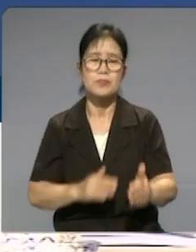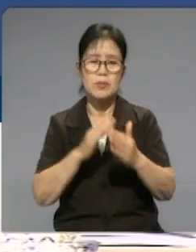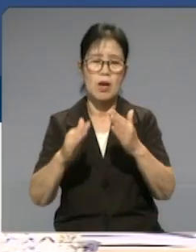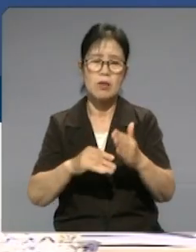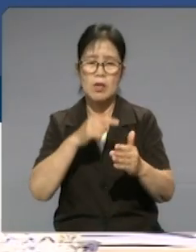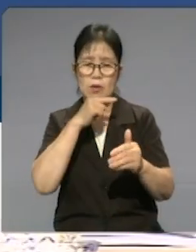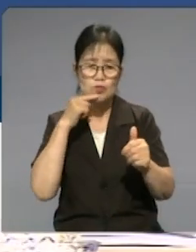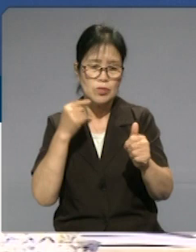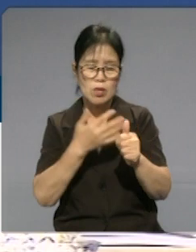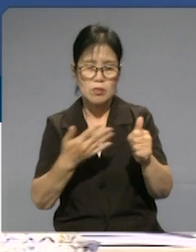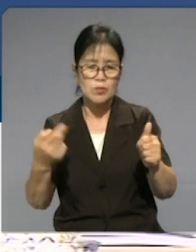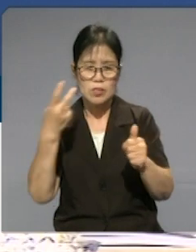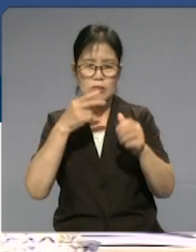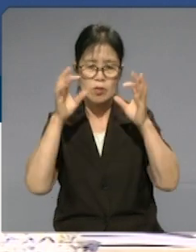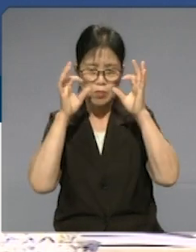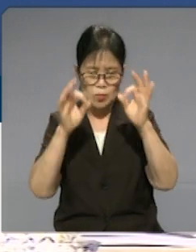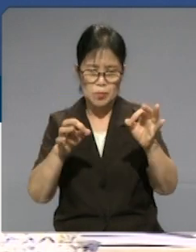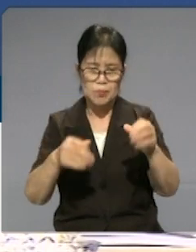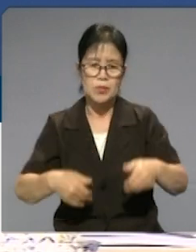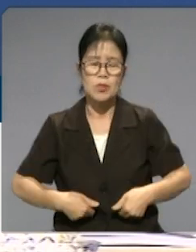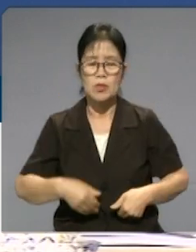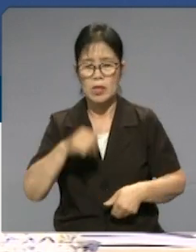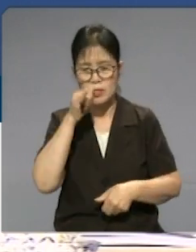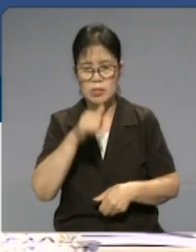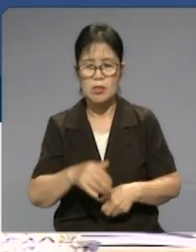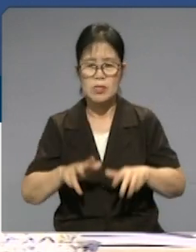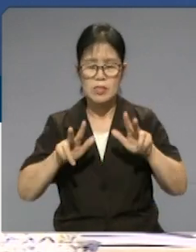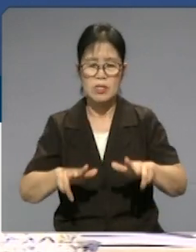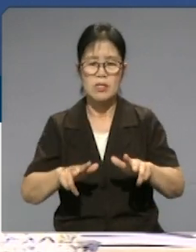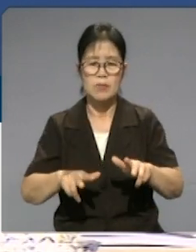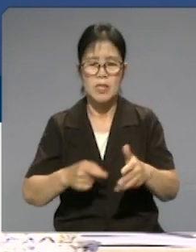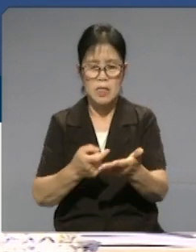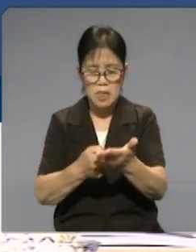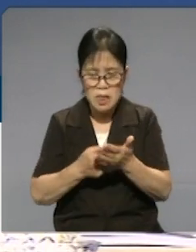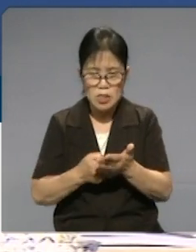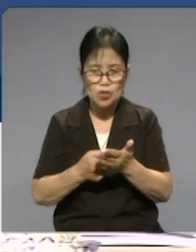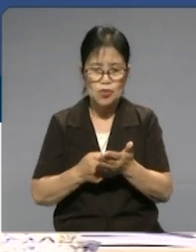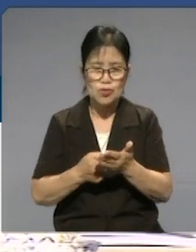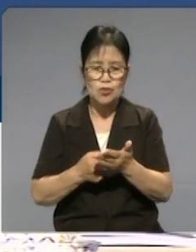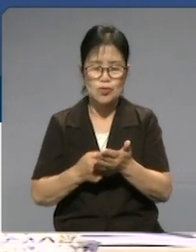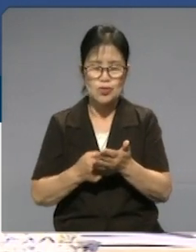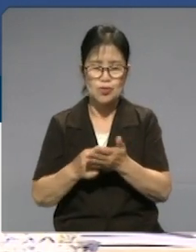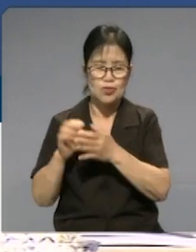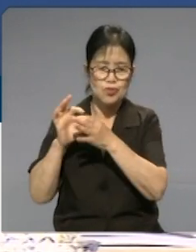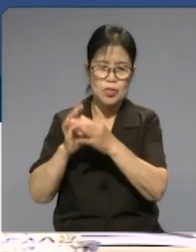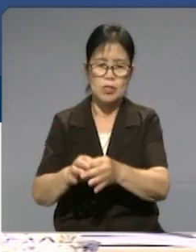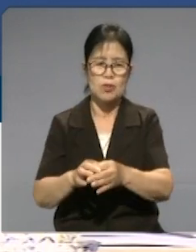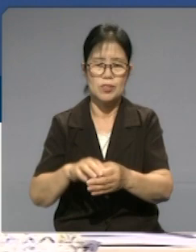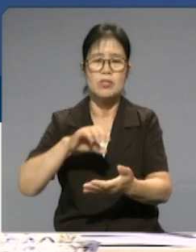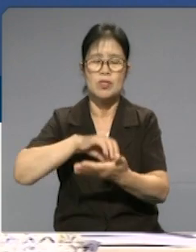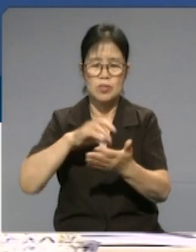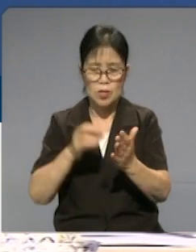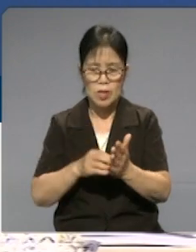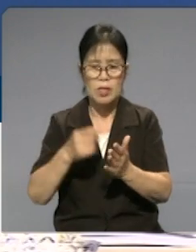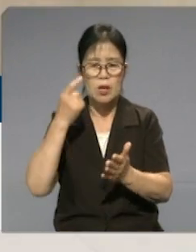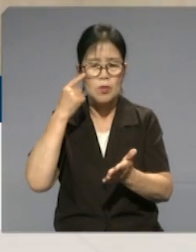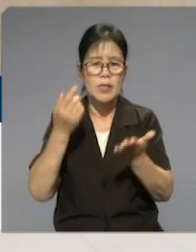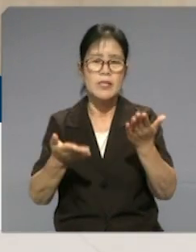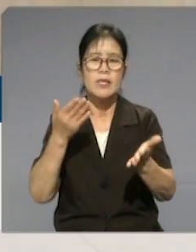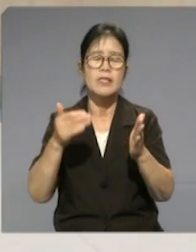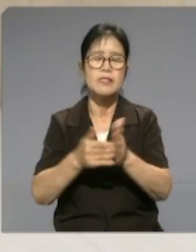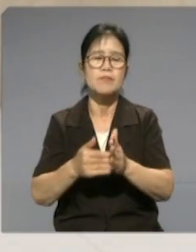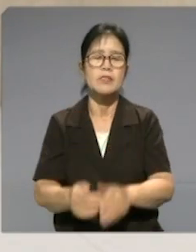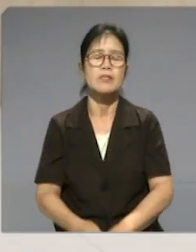가계부채의 흐름도 지켜볼 필요가 있는 만큼 현재의 긴축 기조를 유지하는 것이 적절하다고 판단하였습니다.